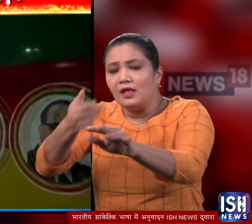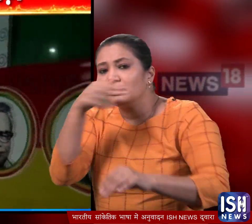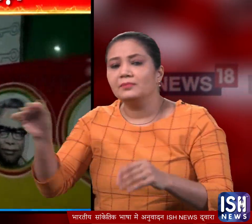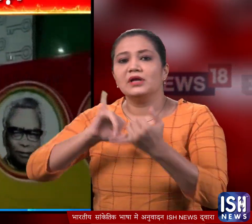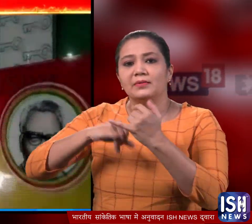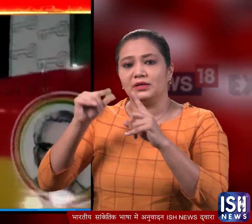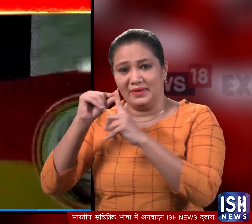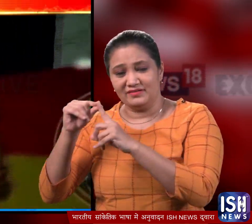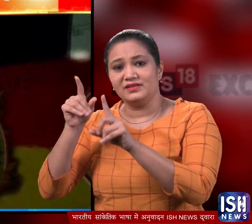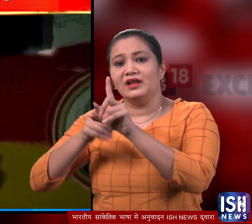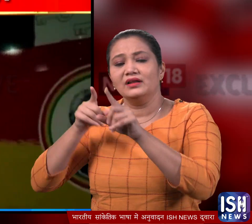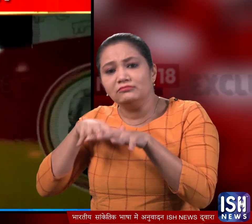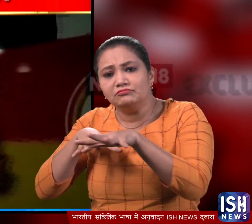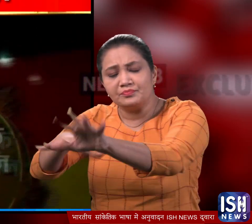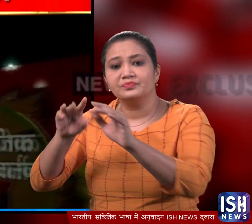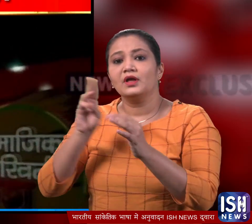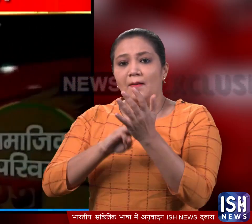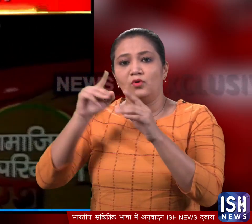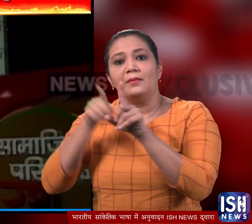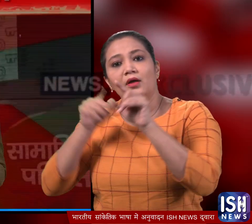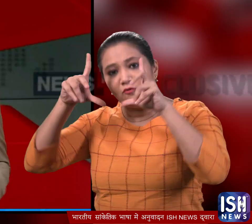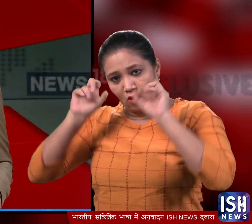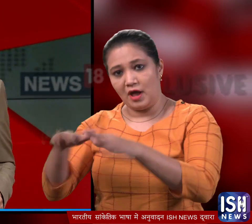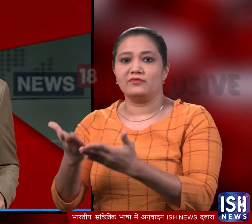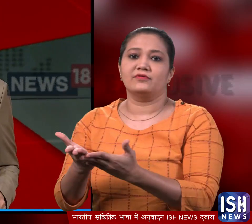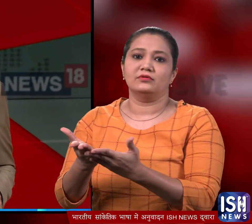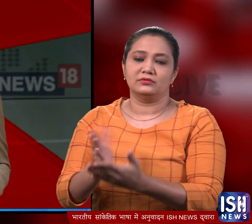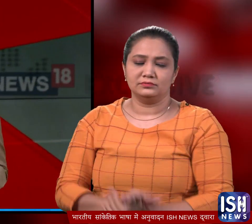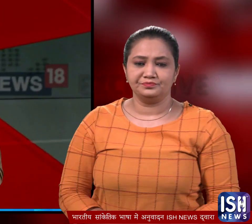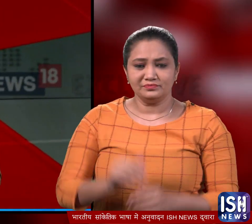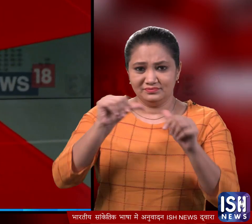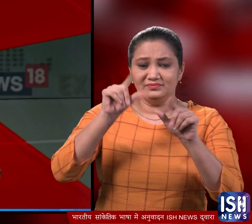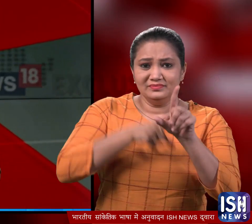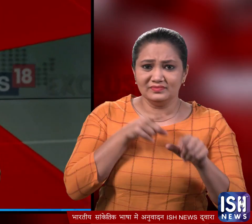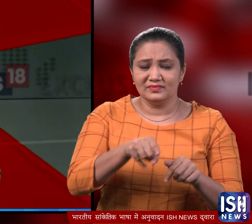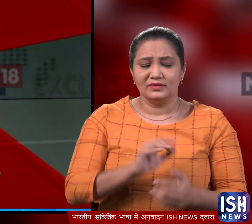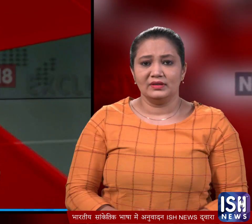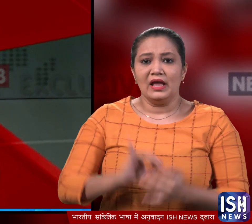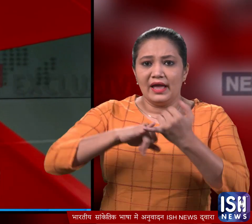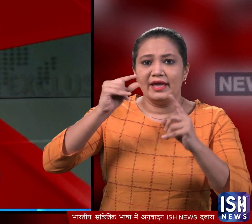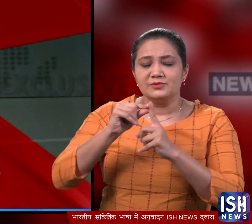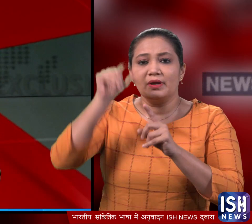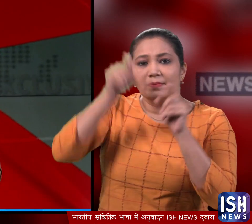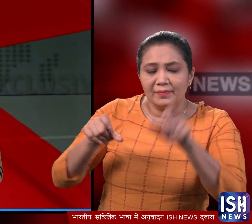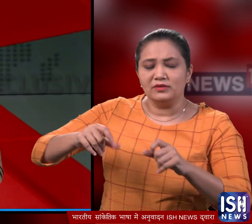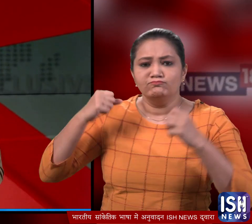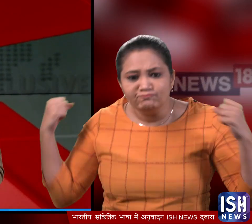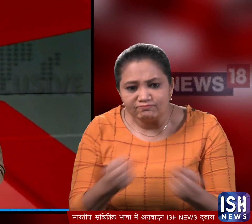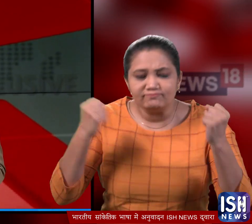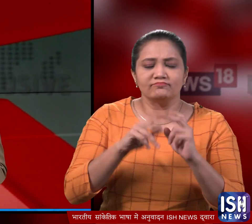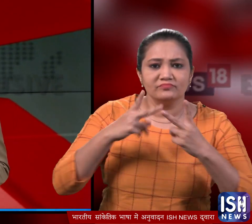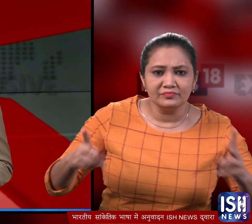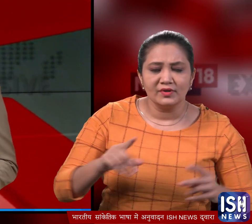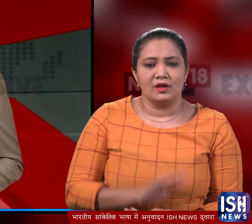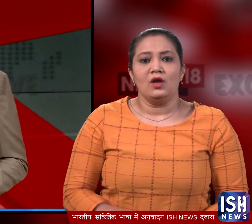रथ यात्रा दिया गया, जिसमें मुलायम सिंह यादव की तस्वीरें भी दिखीं। सौगात की बात यह कि अखिलेश यादव ने समाजवादी पार्टी के कार्यकर्ताओं का जोश बढ़ाने के